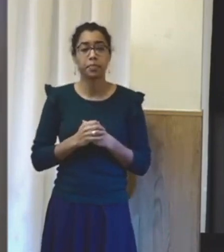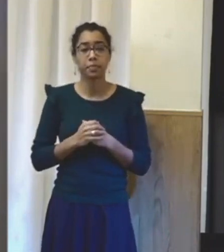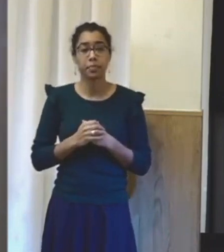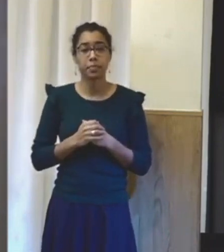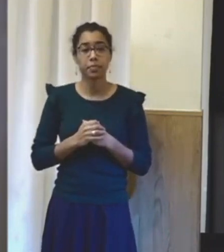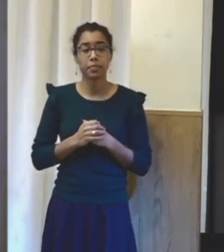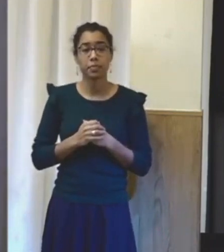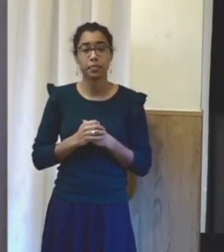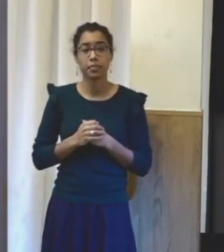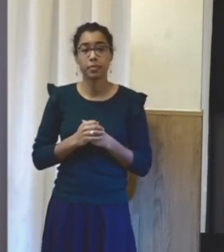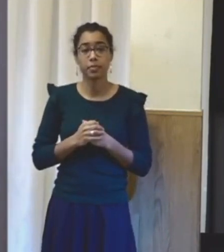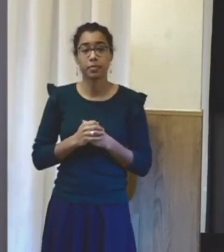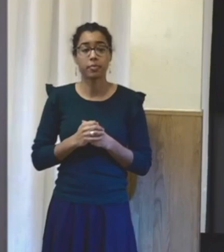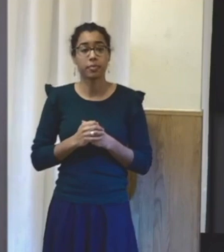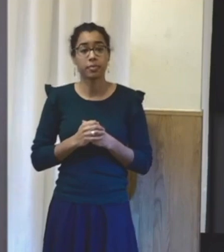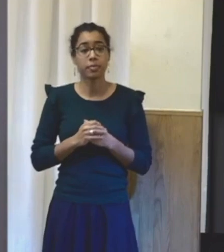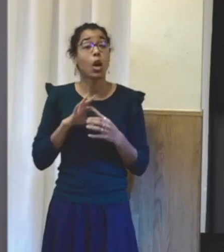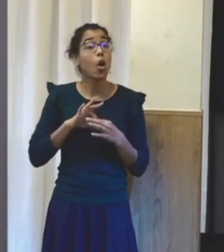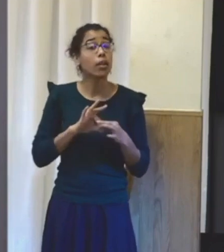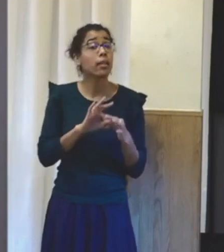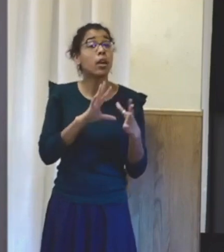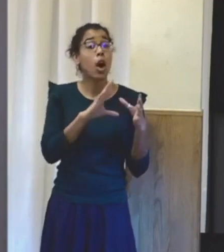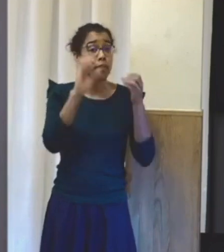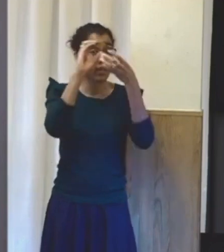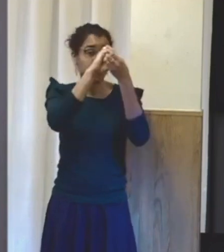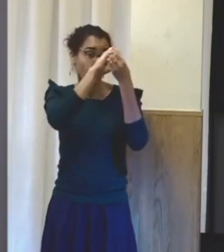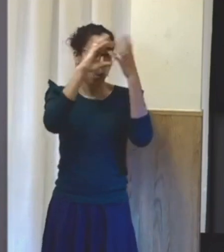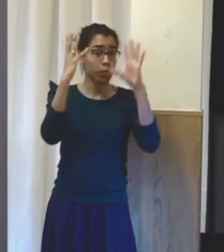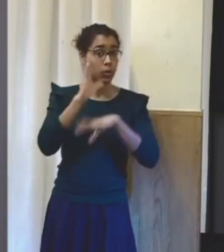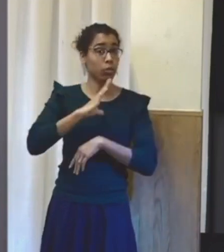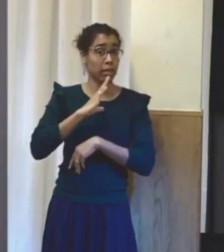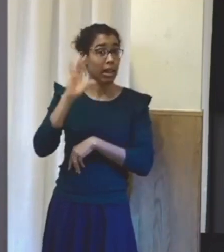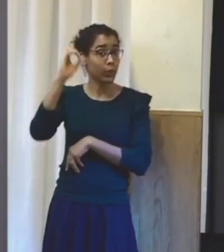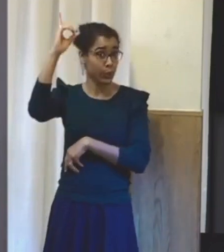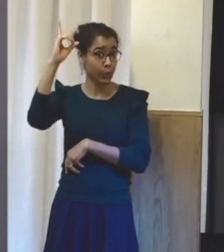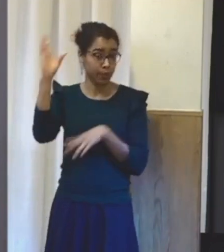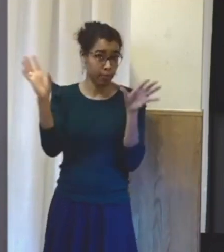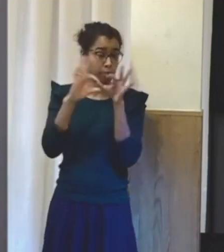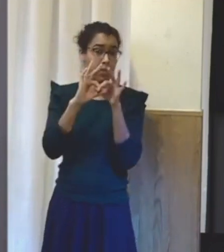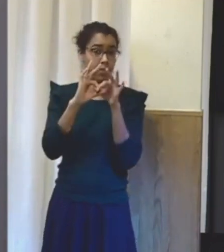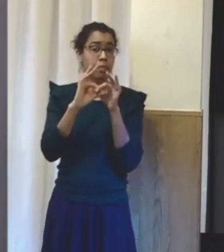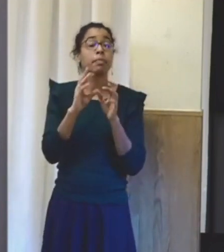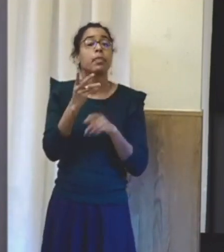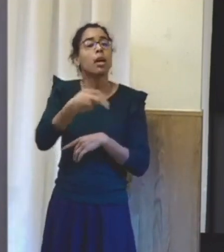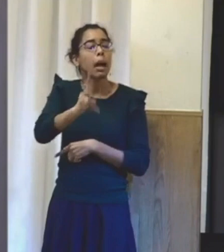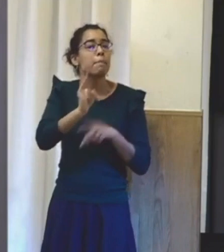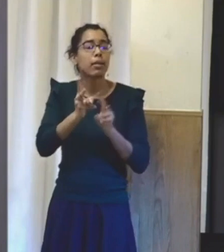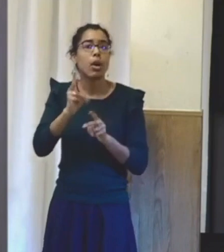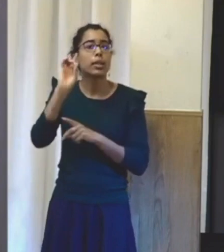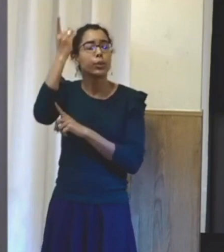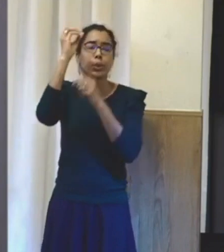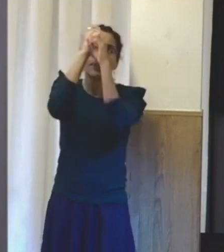la conception que Job avait de Dieu. Vous comprenez? Des fois, nous avons une conception de